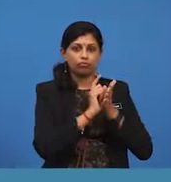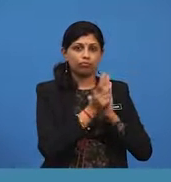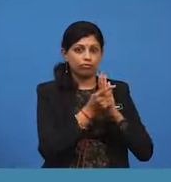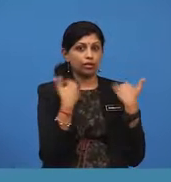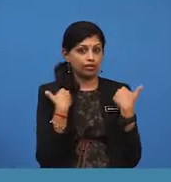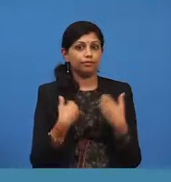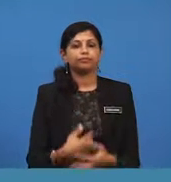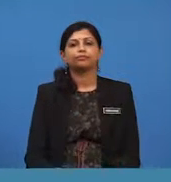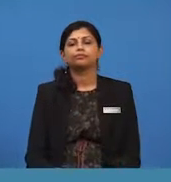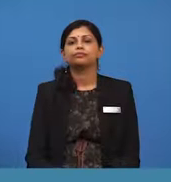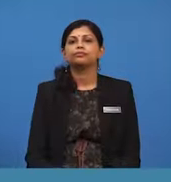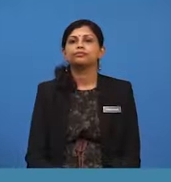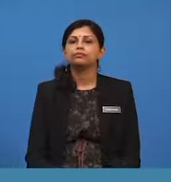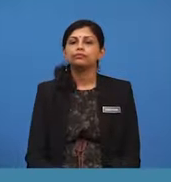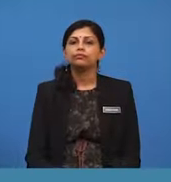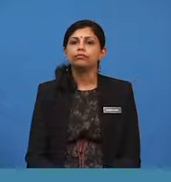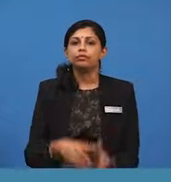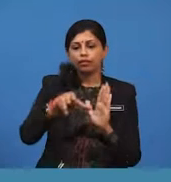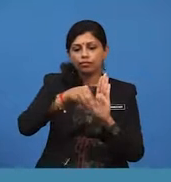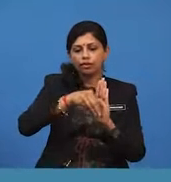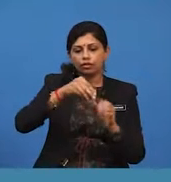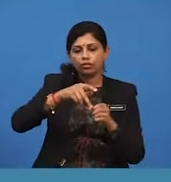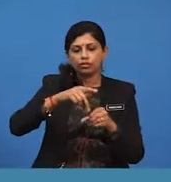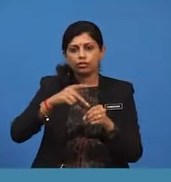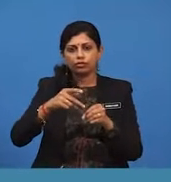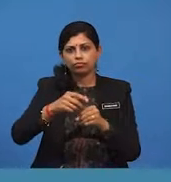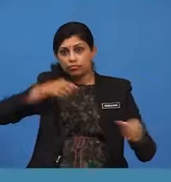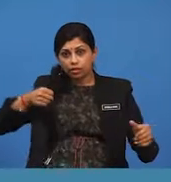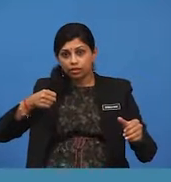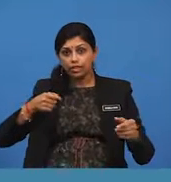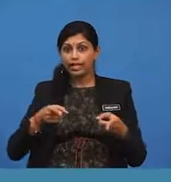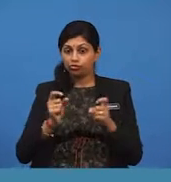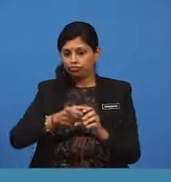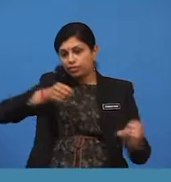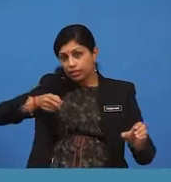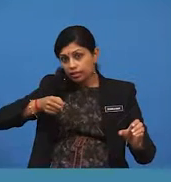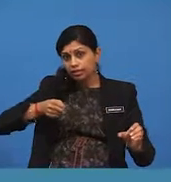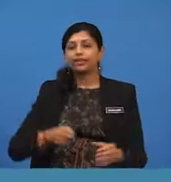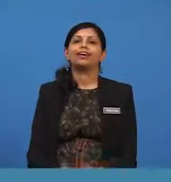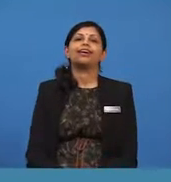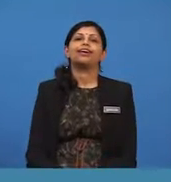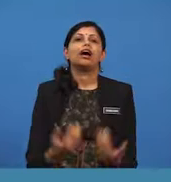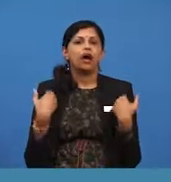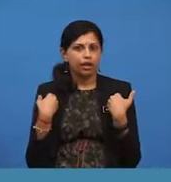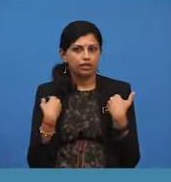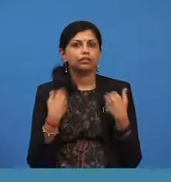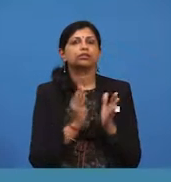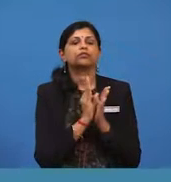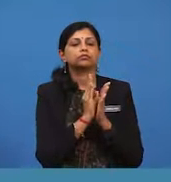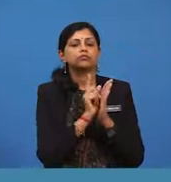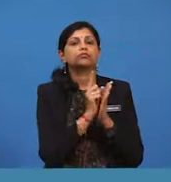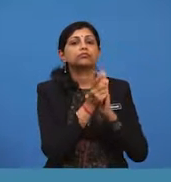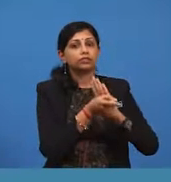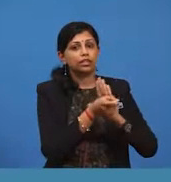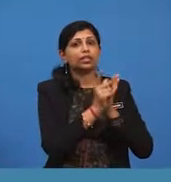Begitu juga, apabila magnet ditarik keluar dengan pantas dari solenoid, didapati terdapat pesongan jarum